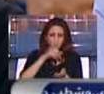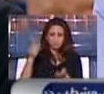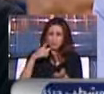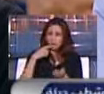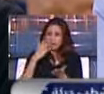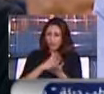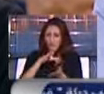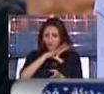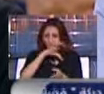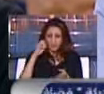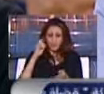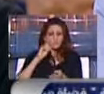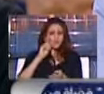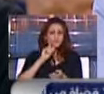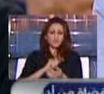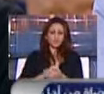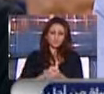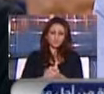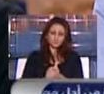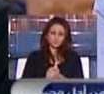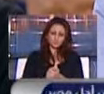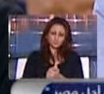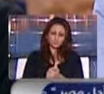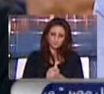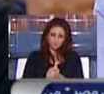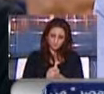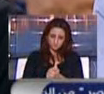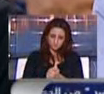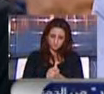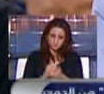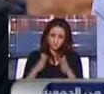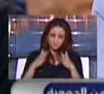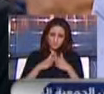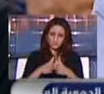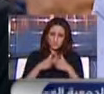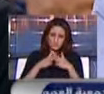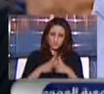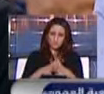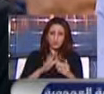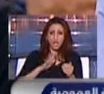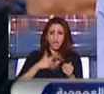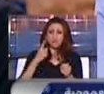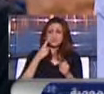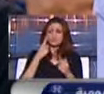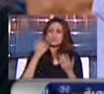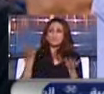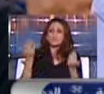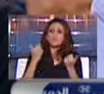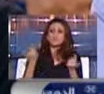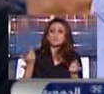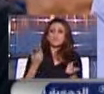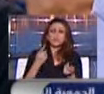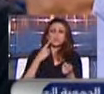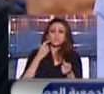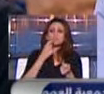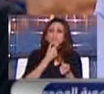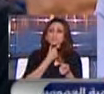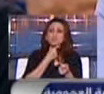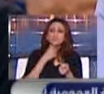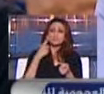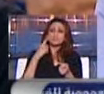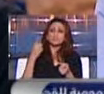بالفعل في عيد السويس اللي كان شعب السويس كله مستني يعني مستني الرئيس محمد